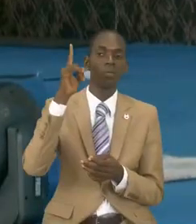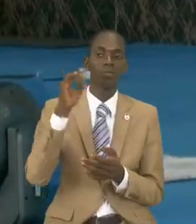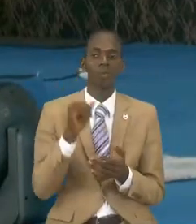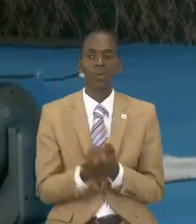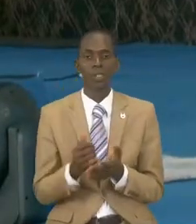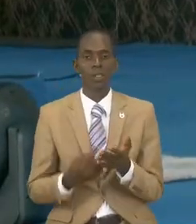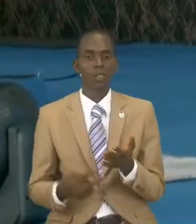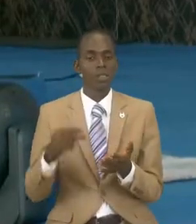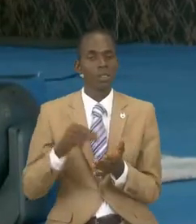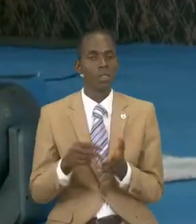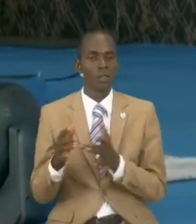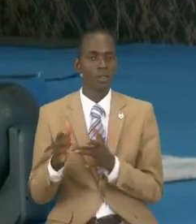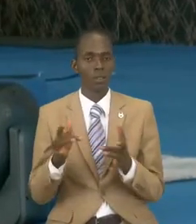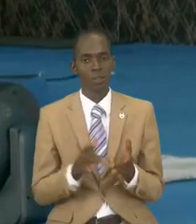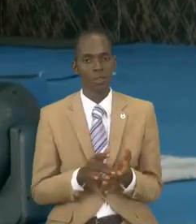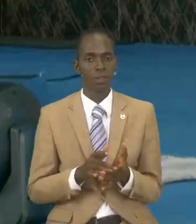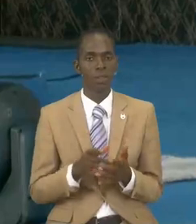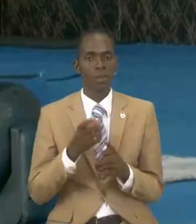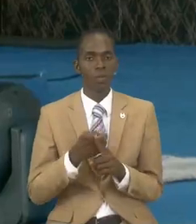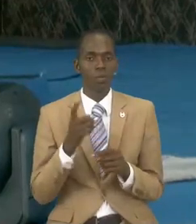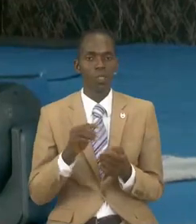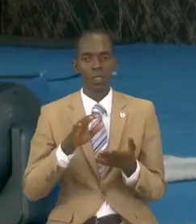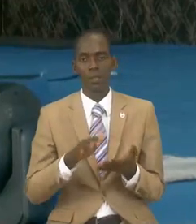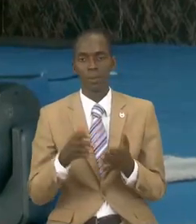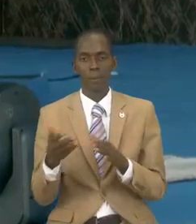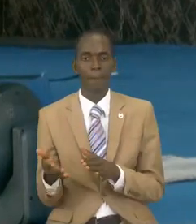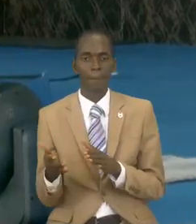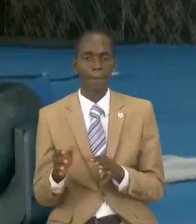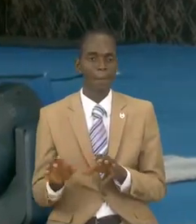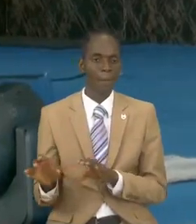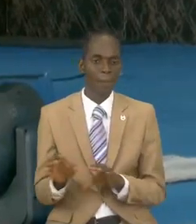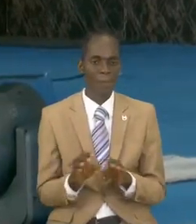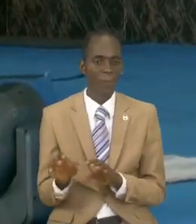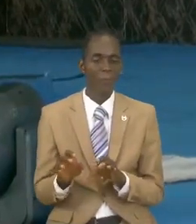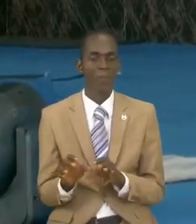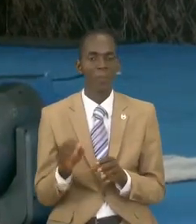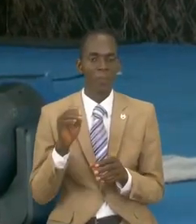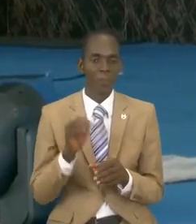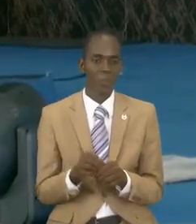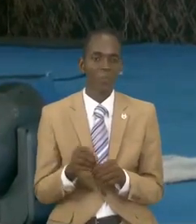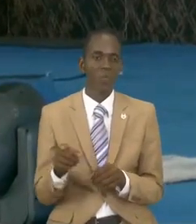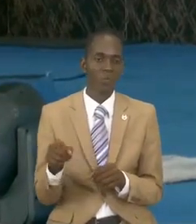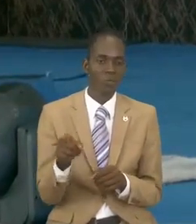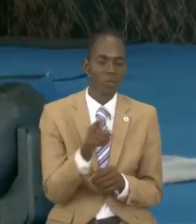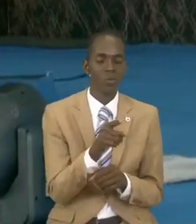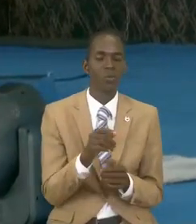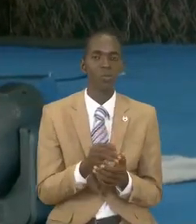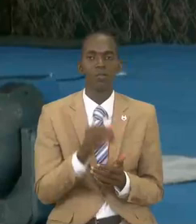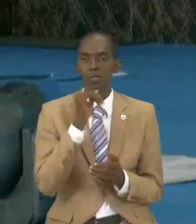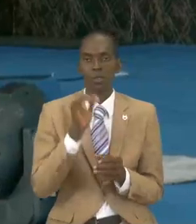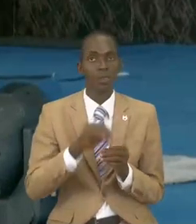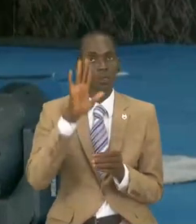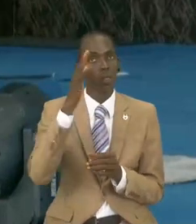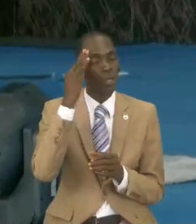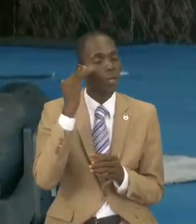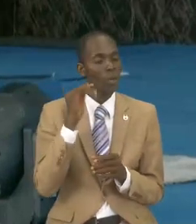a ressuscité Jésus d'entre les morts habite en vous, pas dans